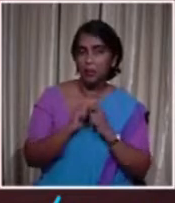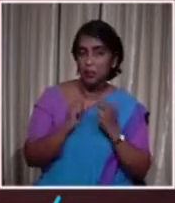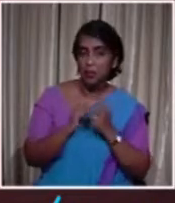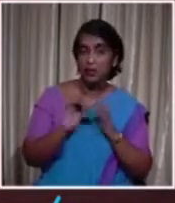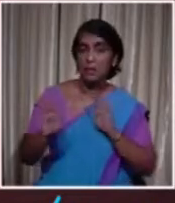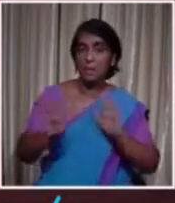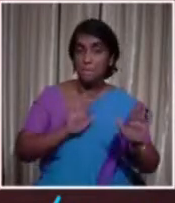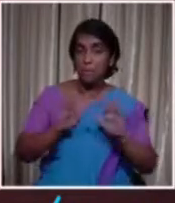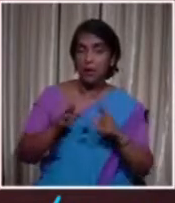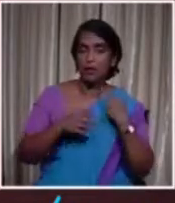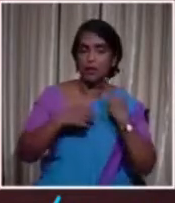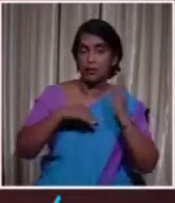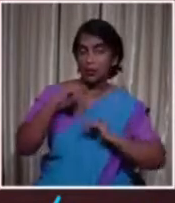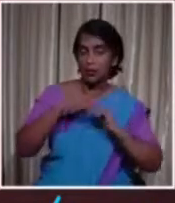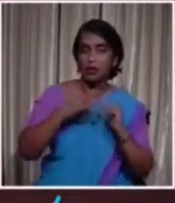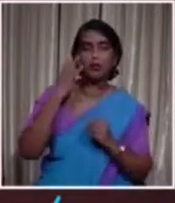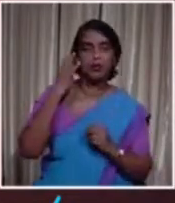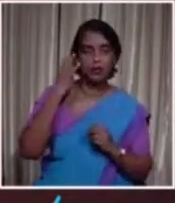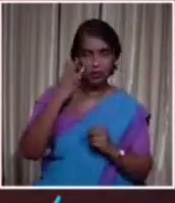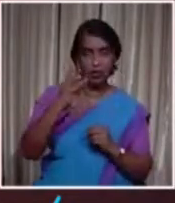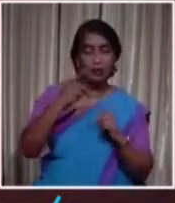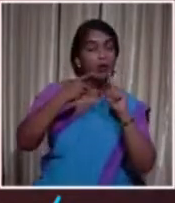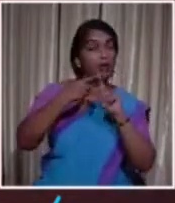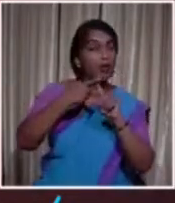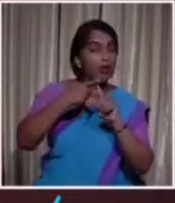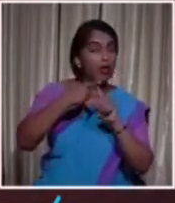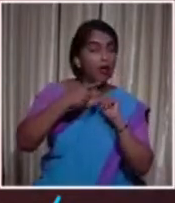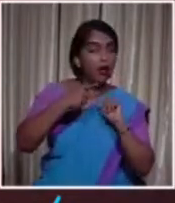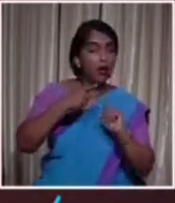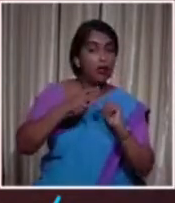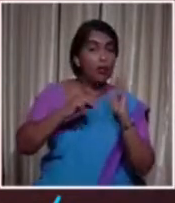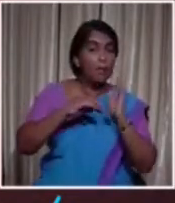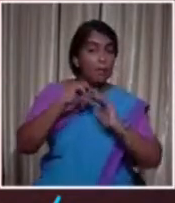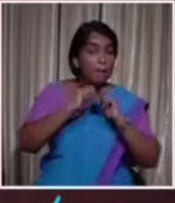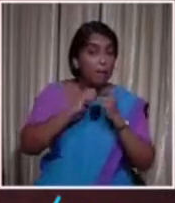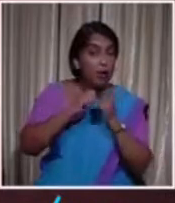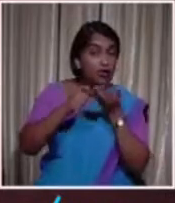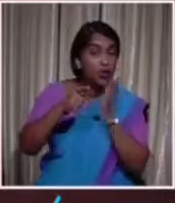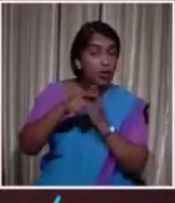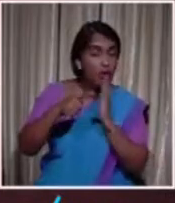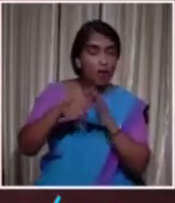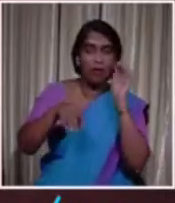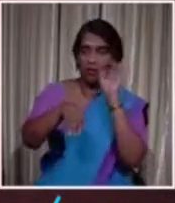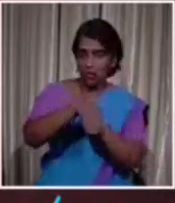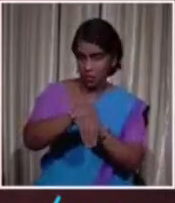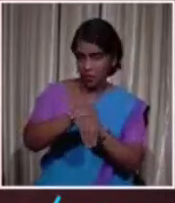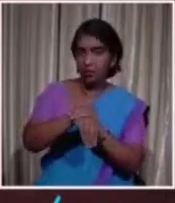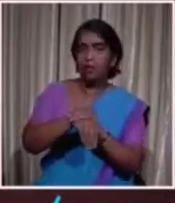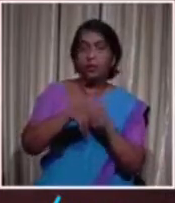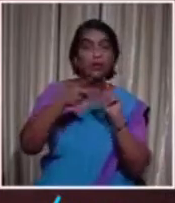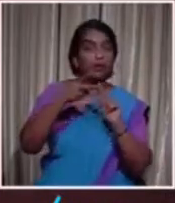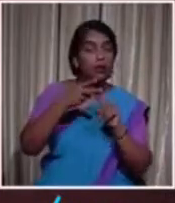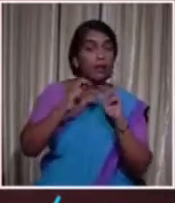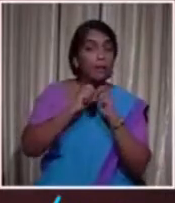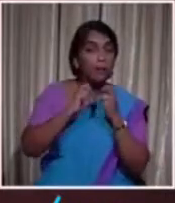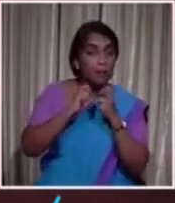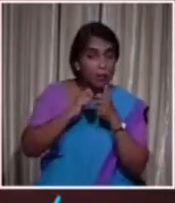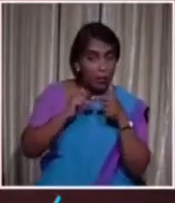ක්‍රම තුනයි තියෙන්නේ. පළවෙනිම එක තමයි ක්‍රයිසිස් එක හඳුනා ගන්න ඕන. දෙක ක්‍රයිසිස්